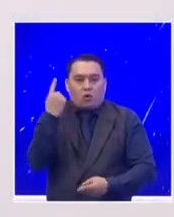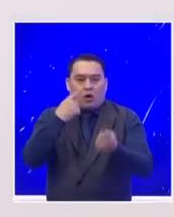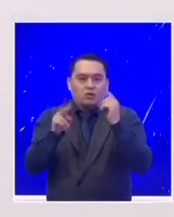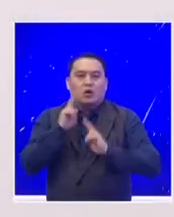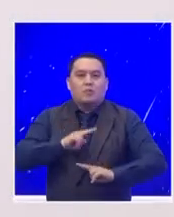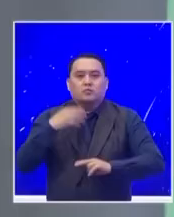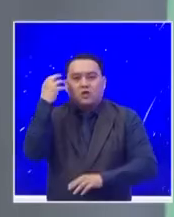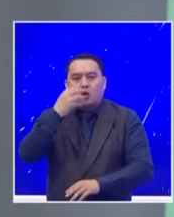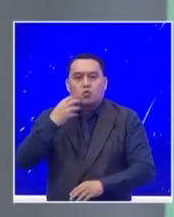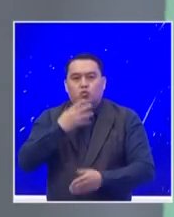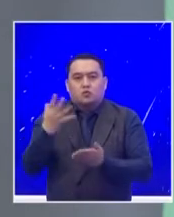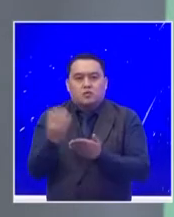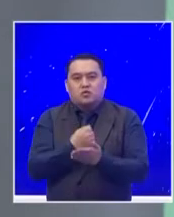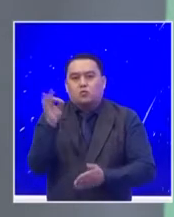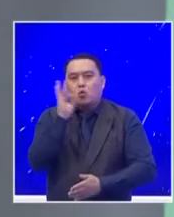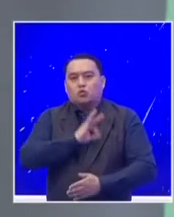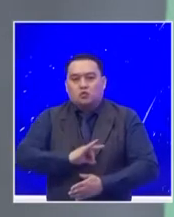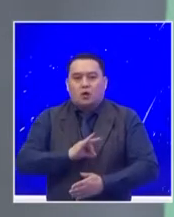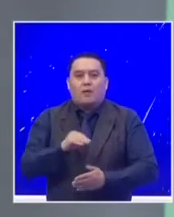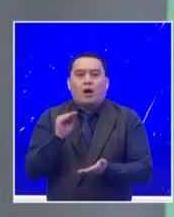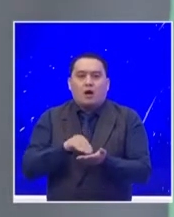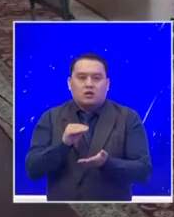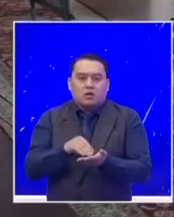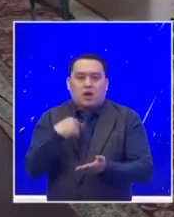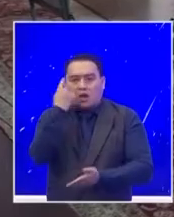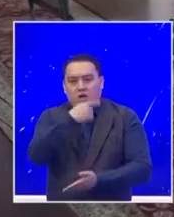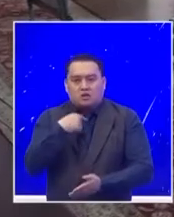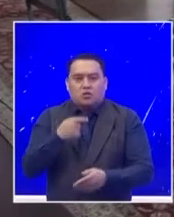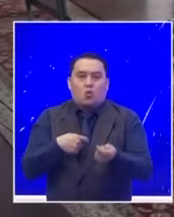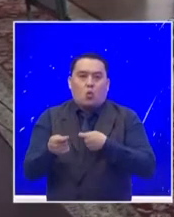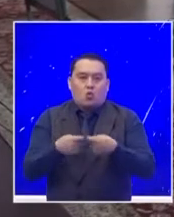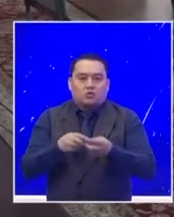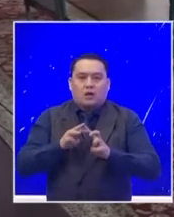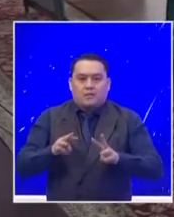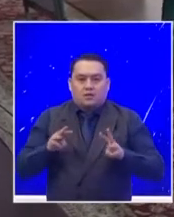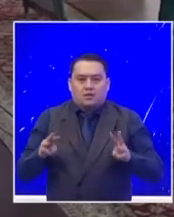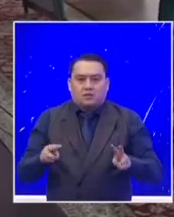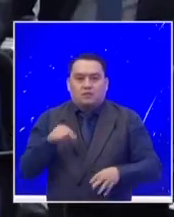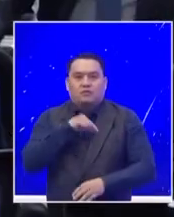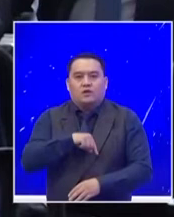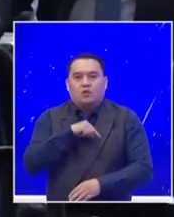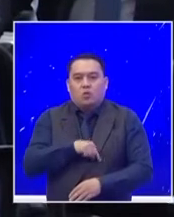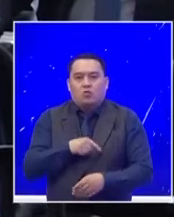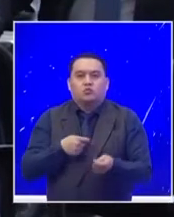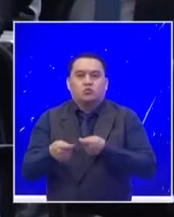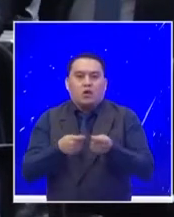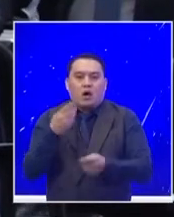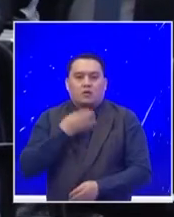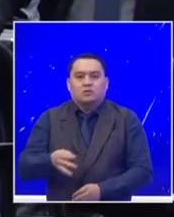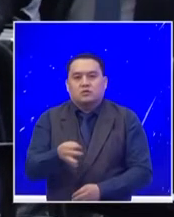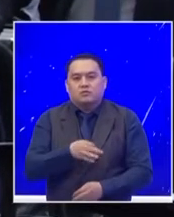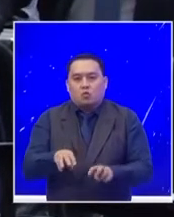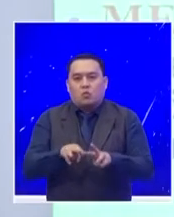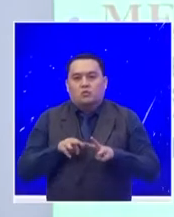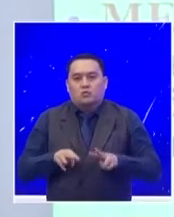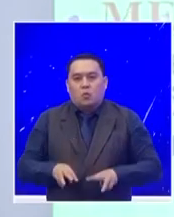авторские разработки в психологии успешно используются при оценке личных качеств руководства Министерства юстиции, Верховного суда,